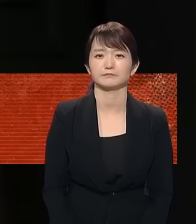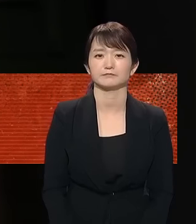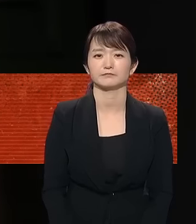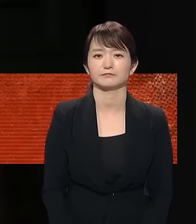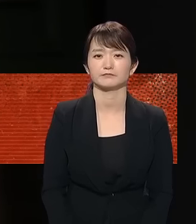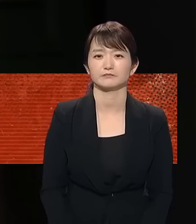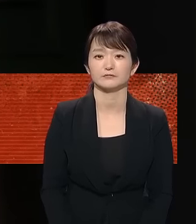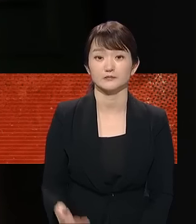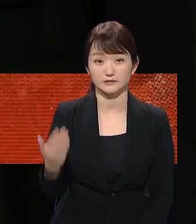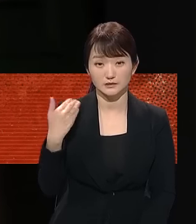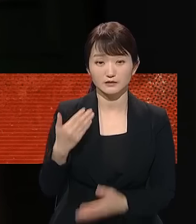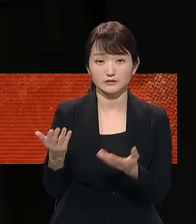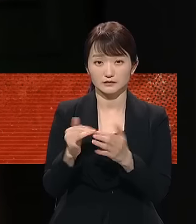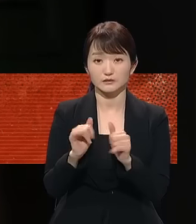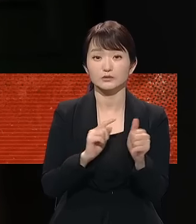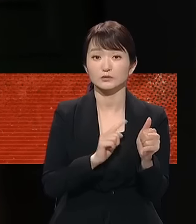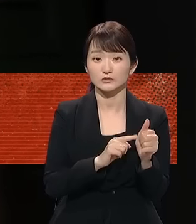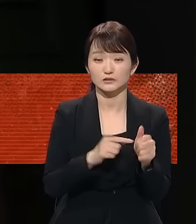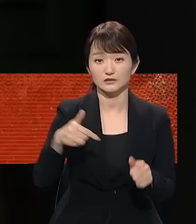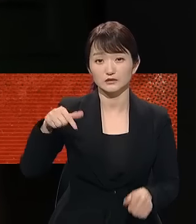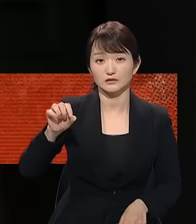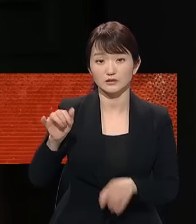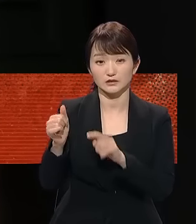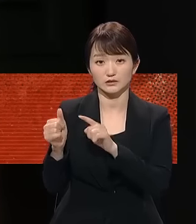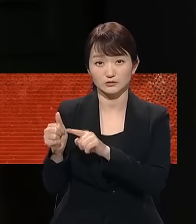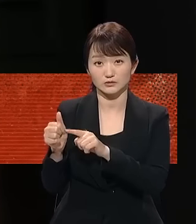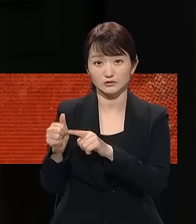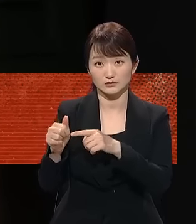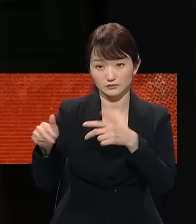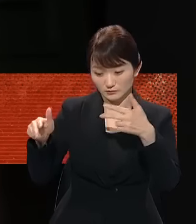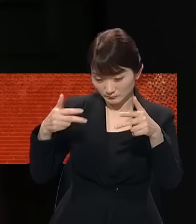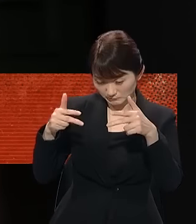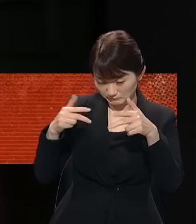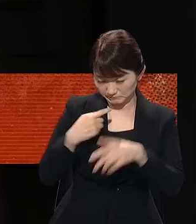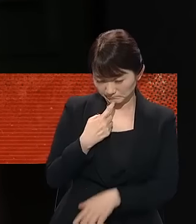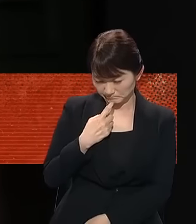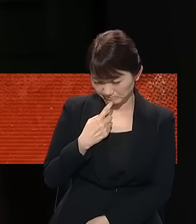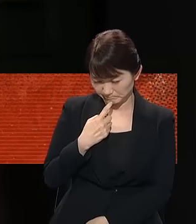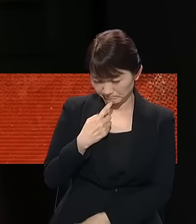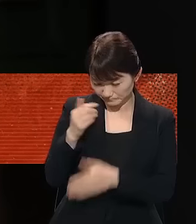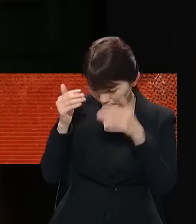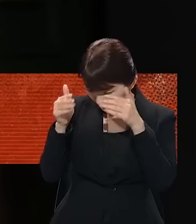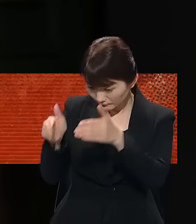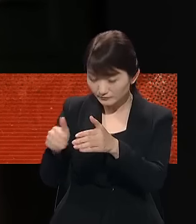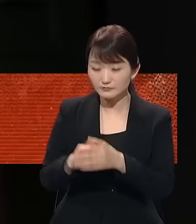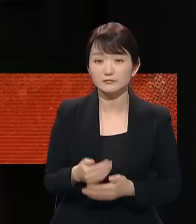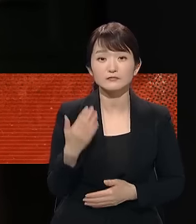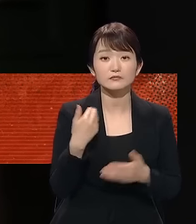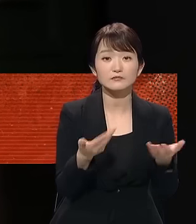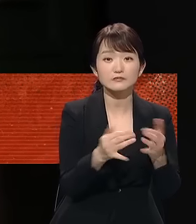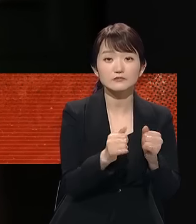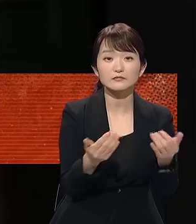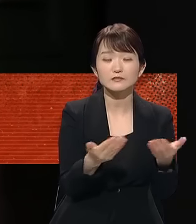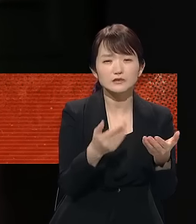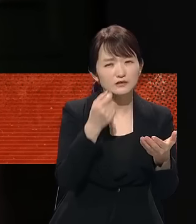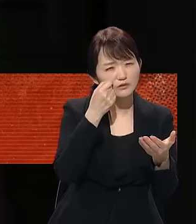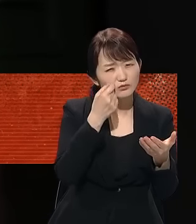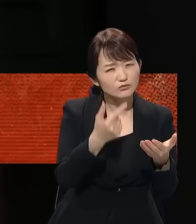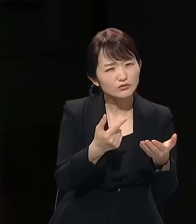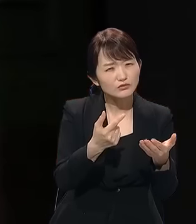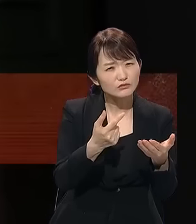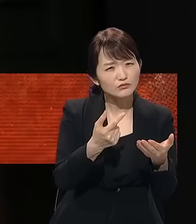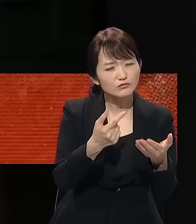전 직원은 강영욱 씨가 CCTV에 대한 집착이 심했다고 밝혔는데요. 전 직원은 근무한 지 6개월쯤 됐을 때